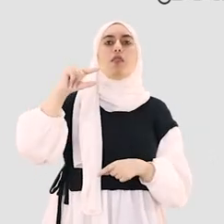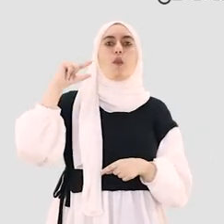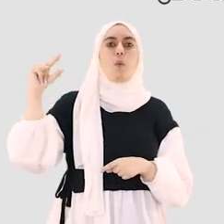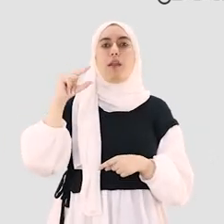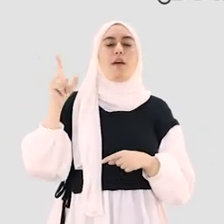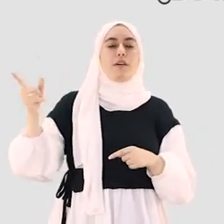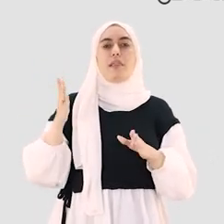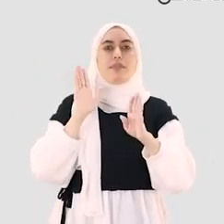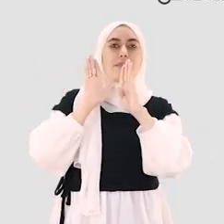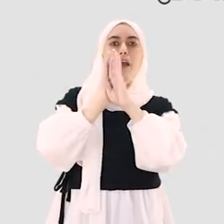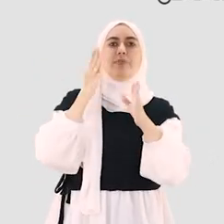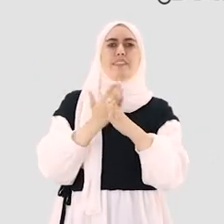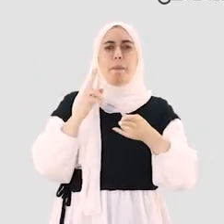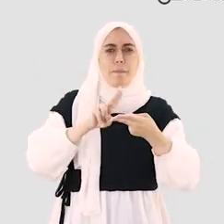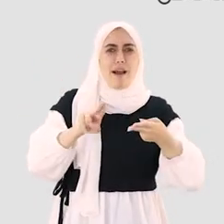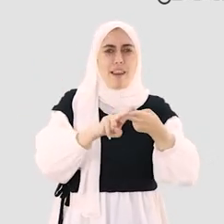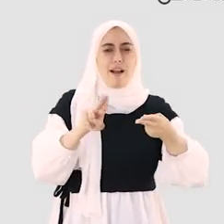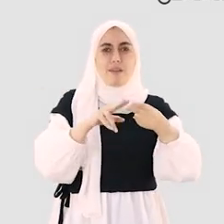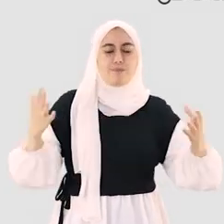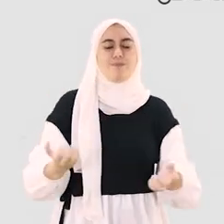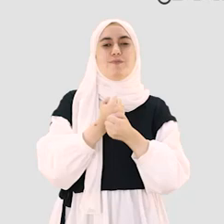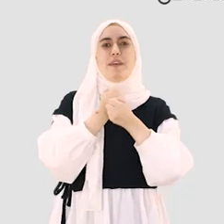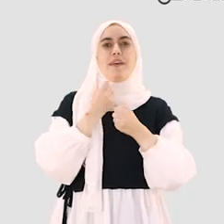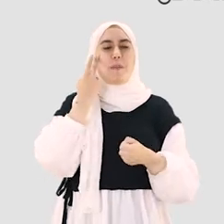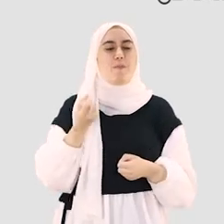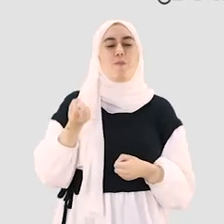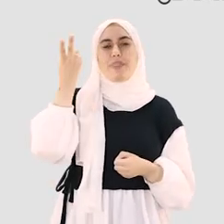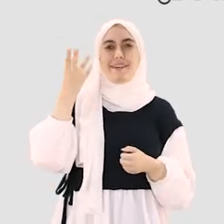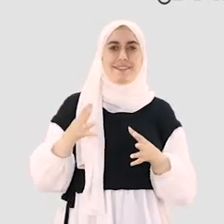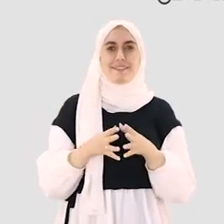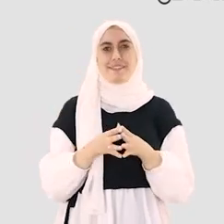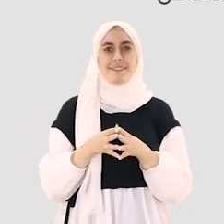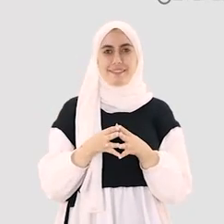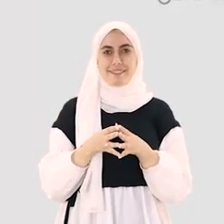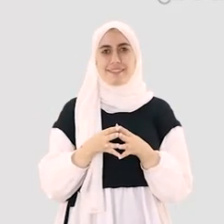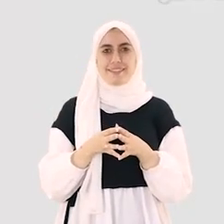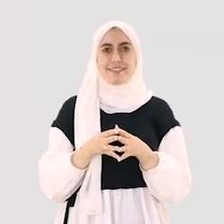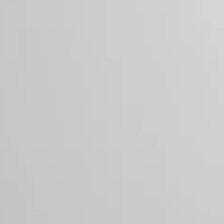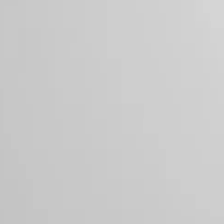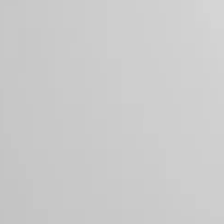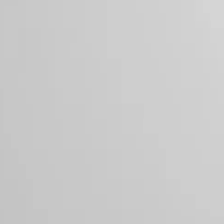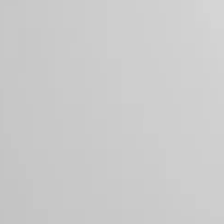والمؤسسات الدوليه الداعمه من اجل ايجاد حلول ابداعيه مبتكره